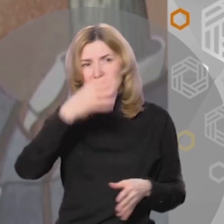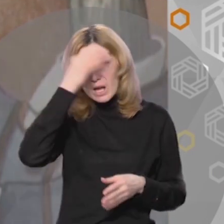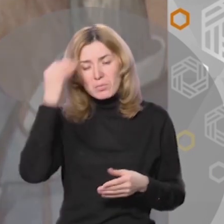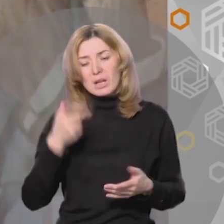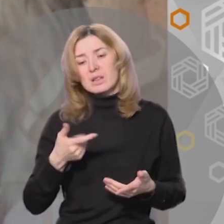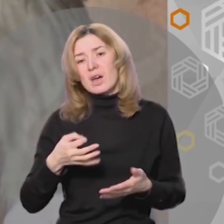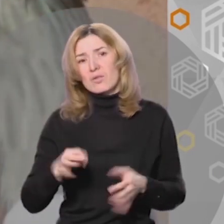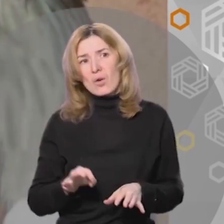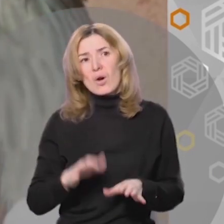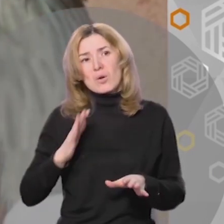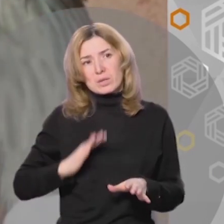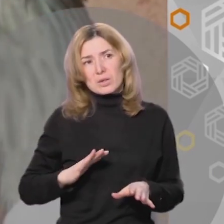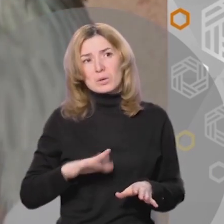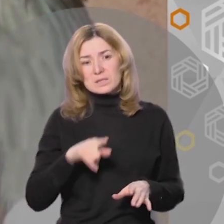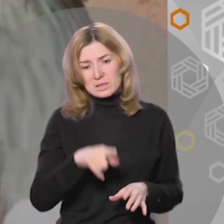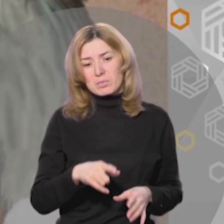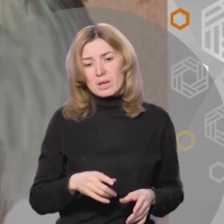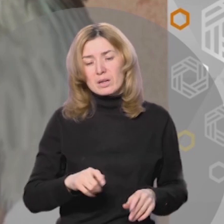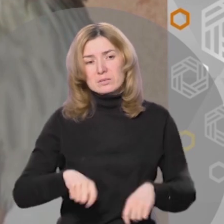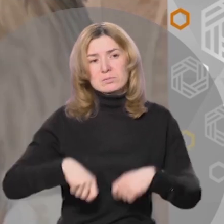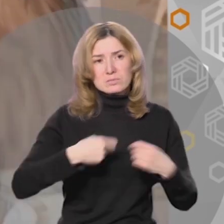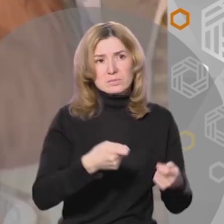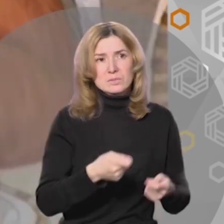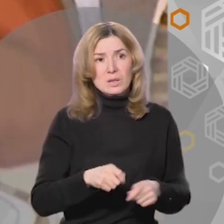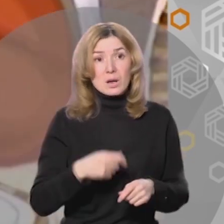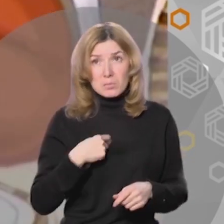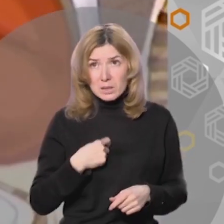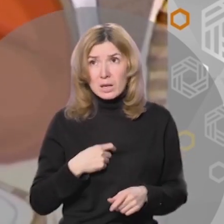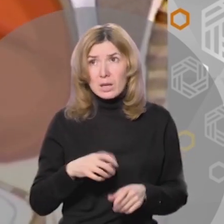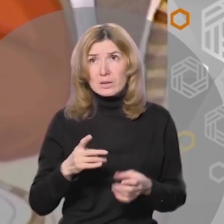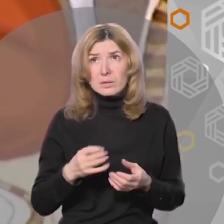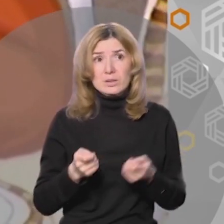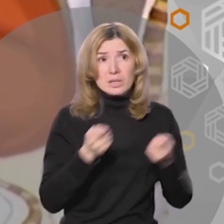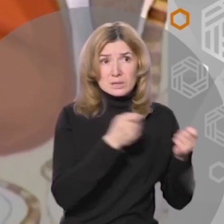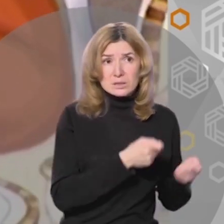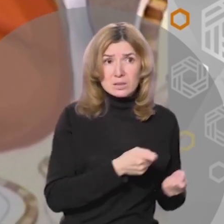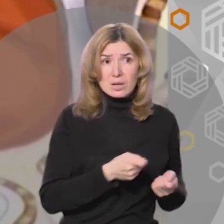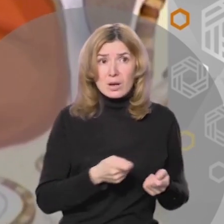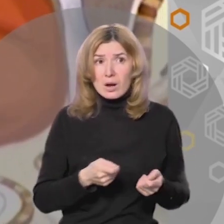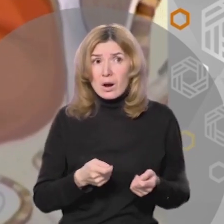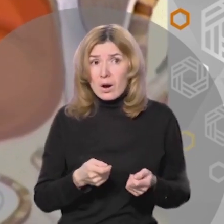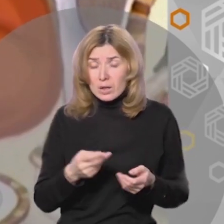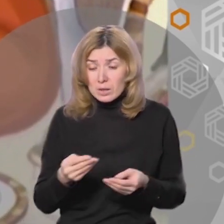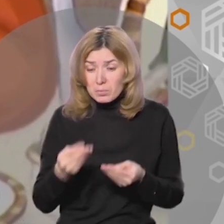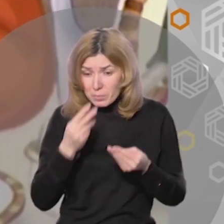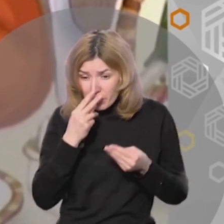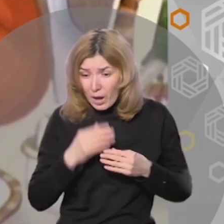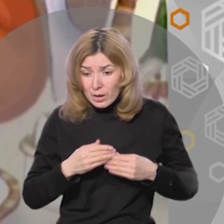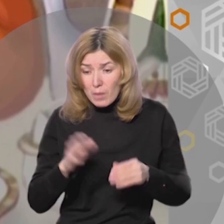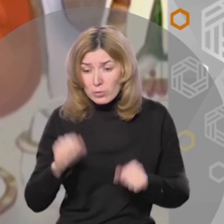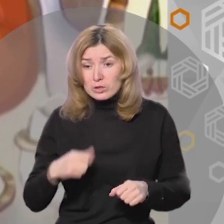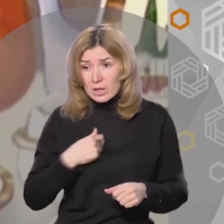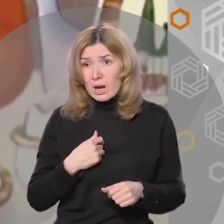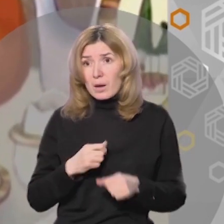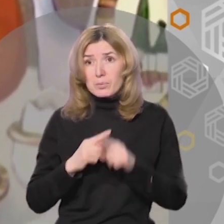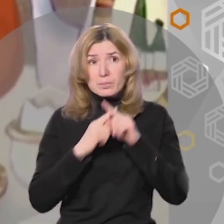забыл его. Придется теперь нести. Нести? Нюка даже отодвинул от себя тарелку. А можно